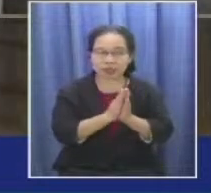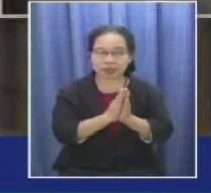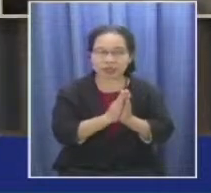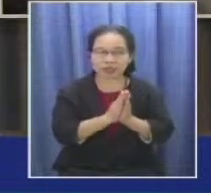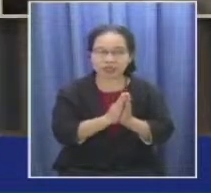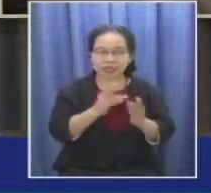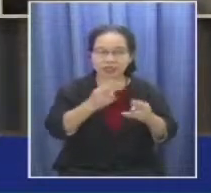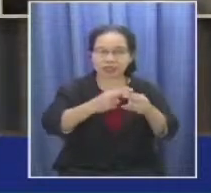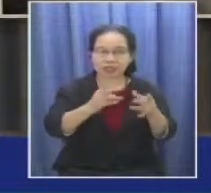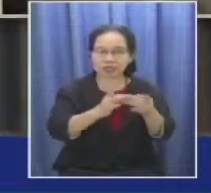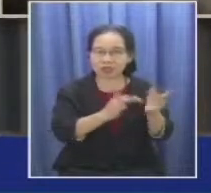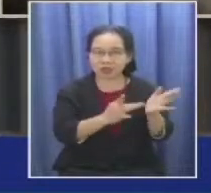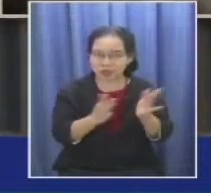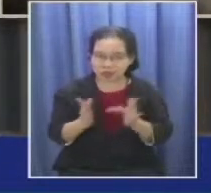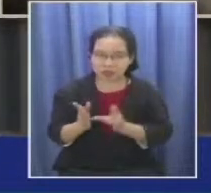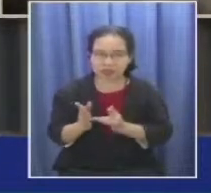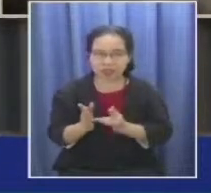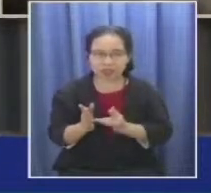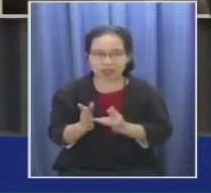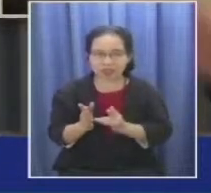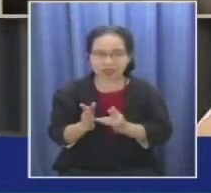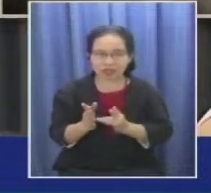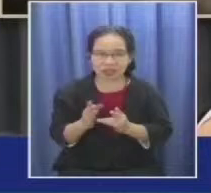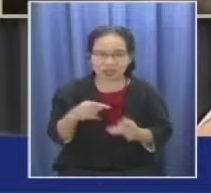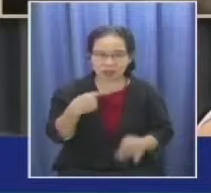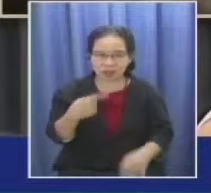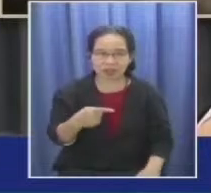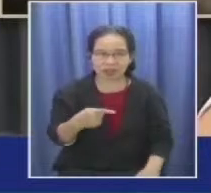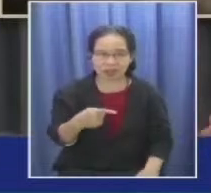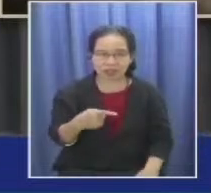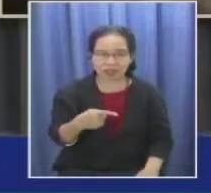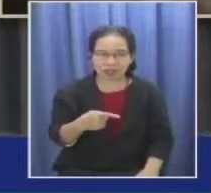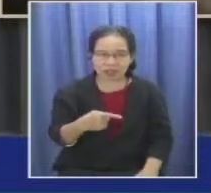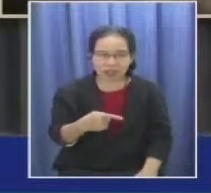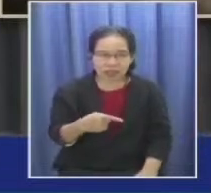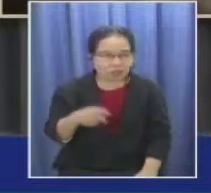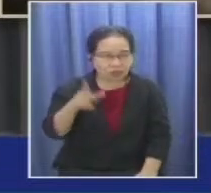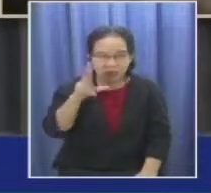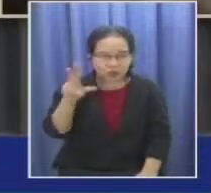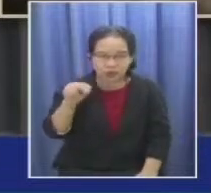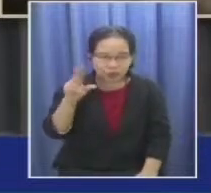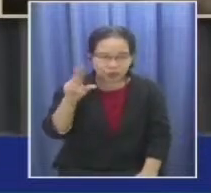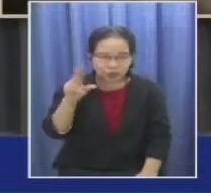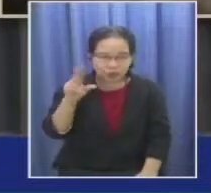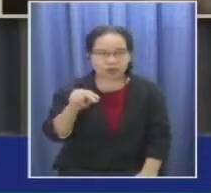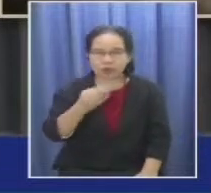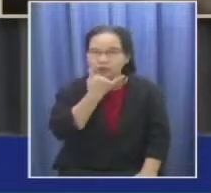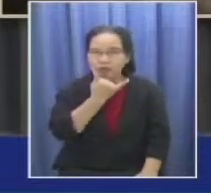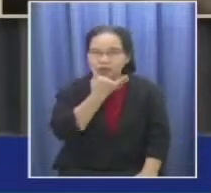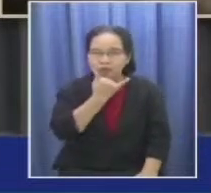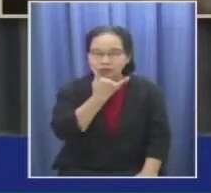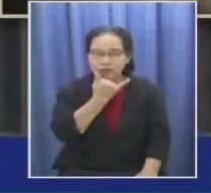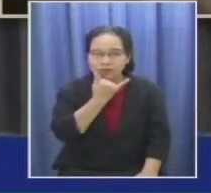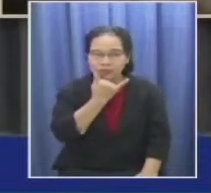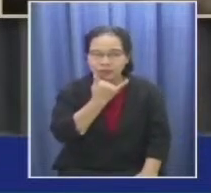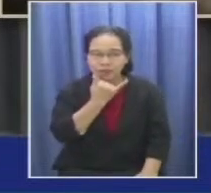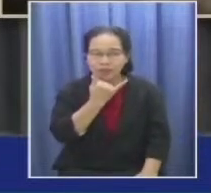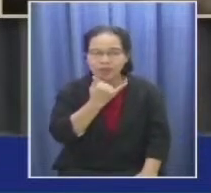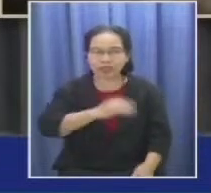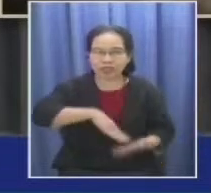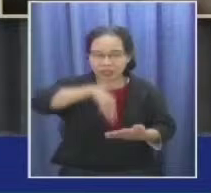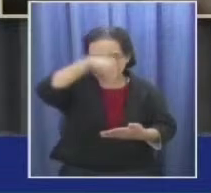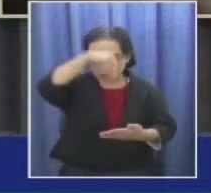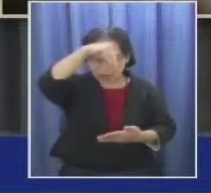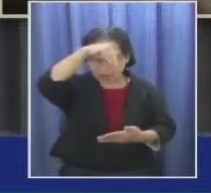saa concept no uyi ne ho bi enkofa nyantwe Nyankopɔn din nko saa no manim hwɛ asɔfo atorofo no ya sɛ wo